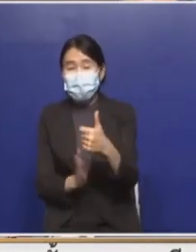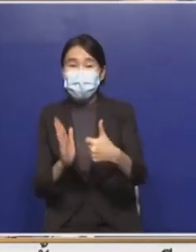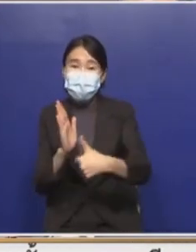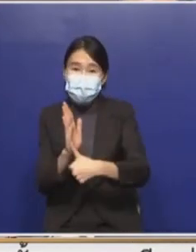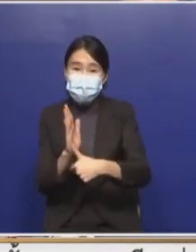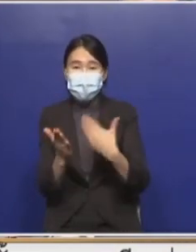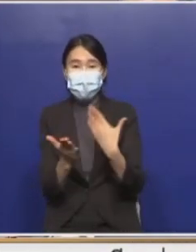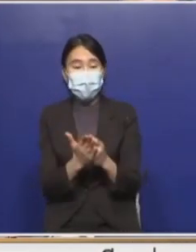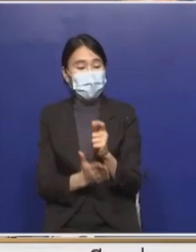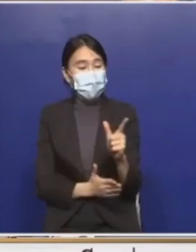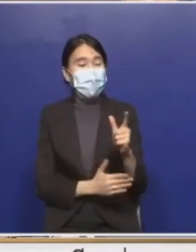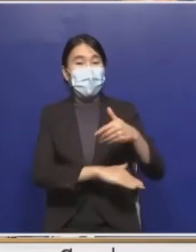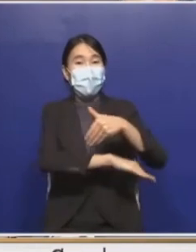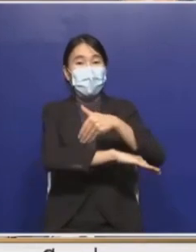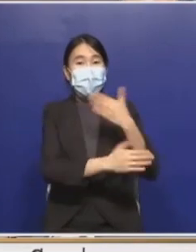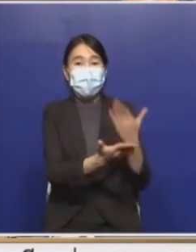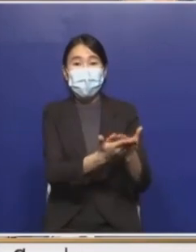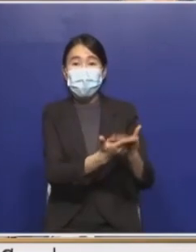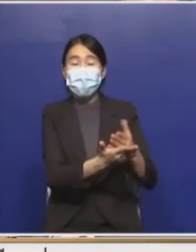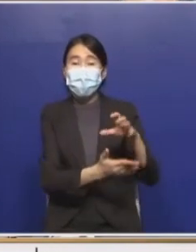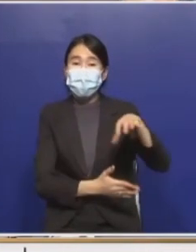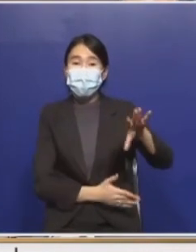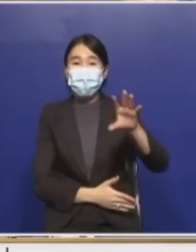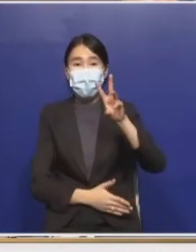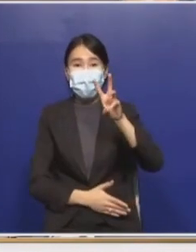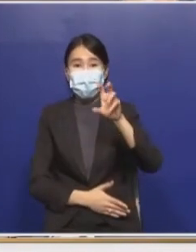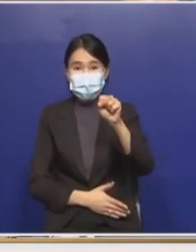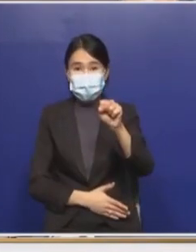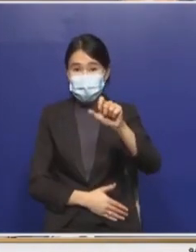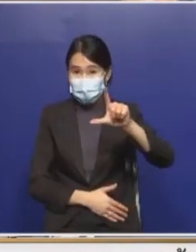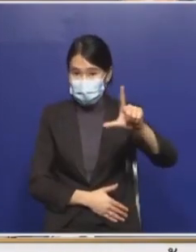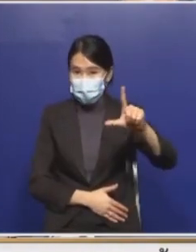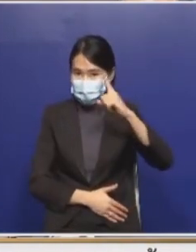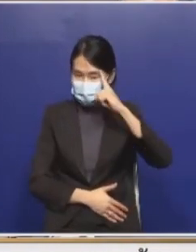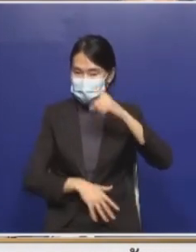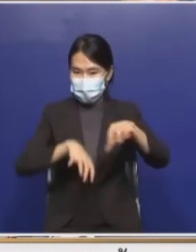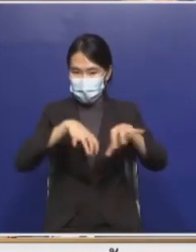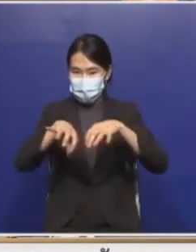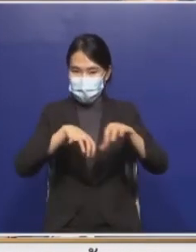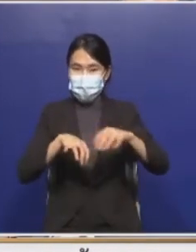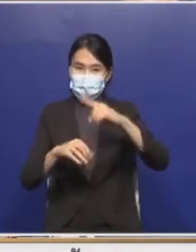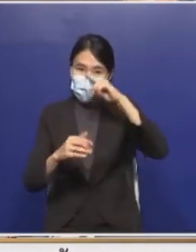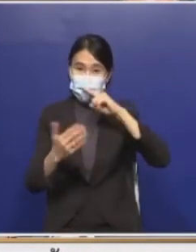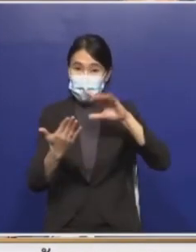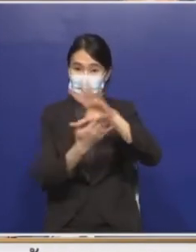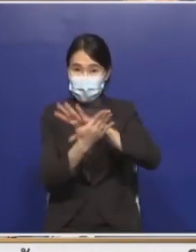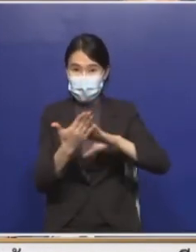คลังเงิน 600,000 ล้านเท่านั้นที่จะต้องเอามาบริหารจัดการณ